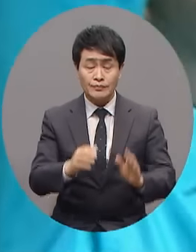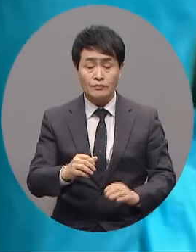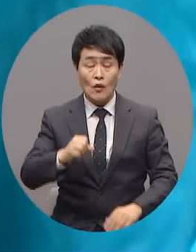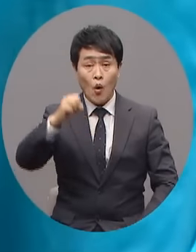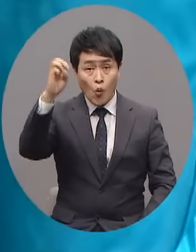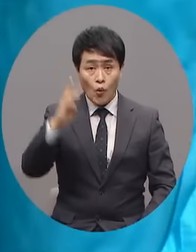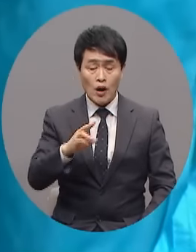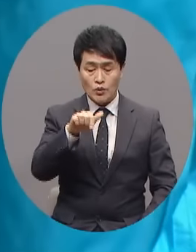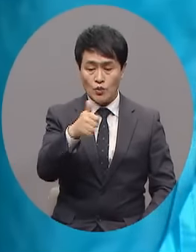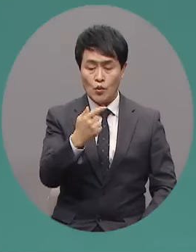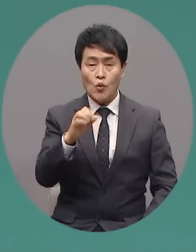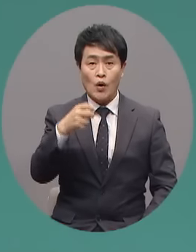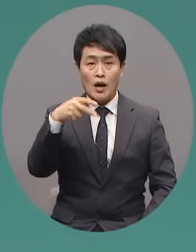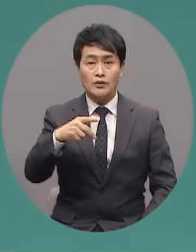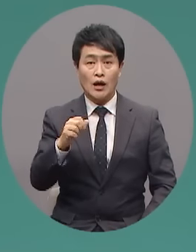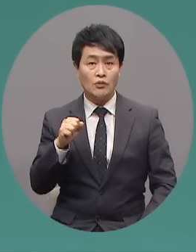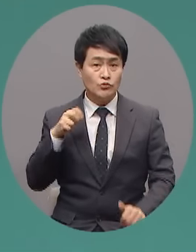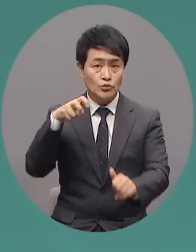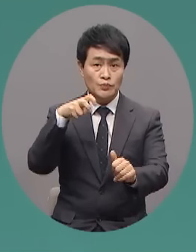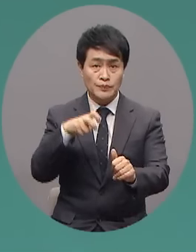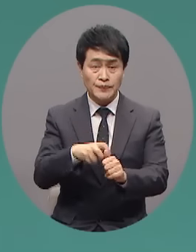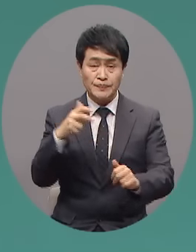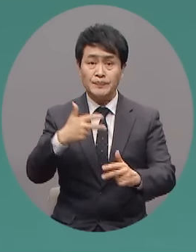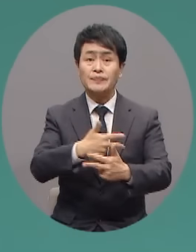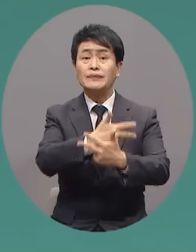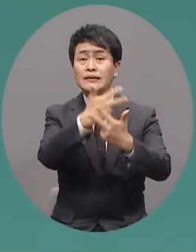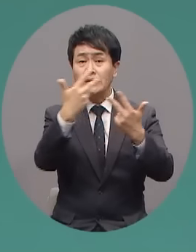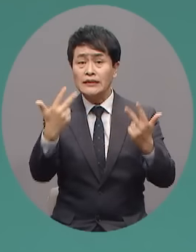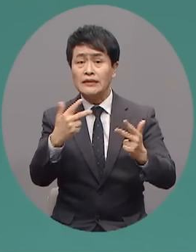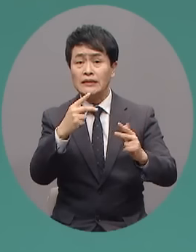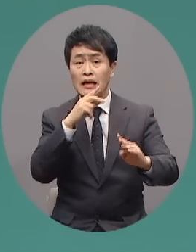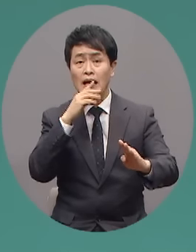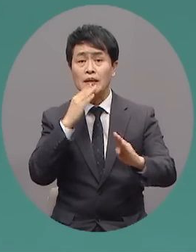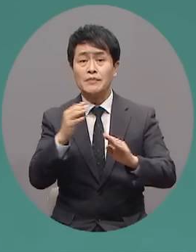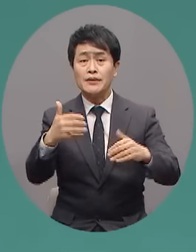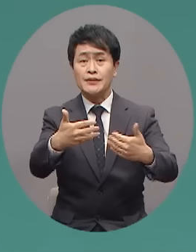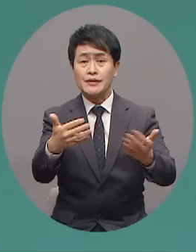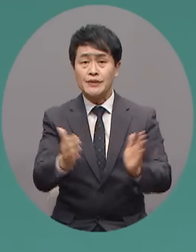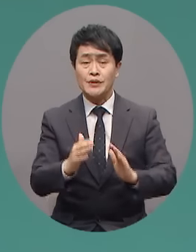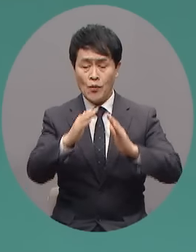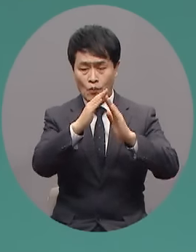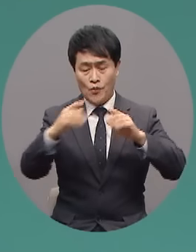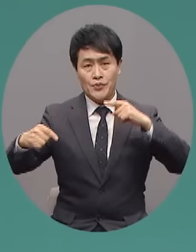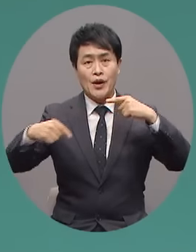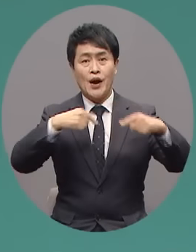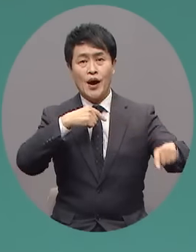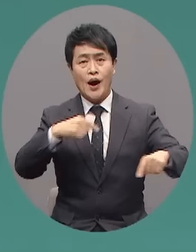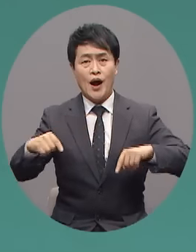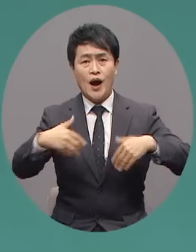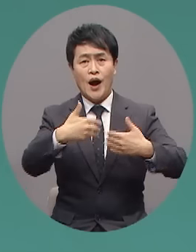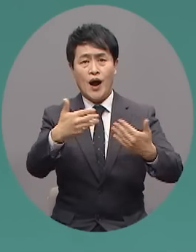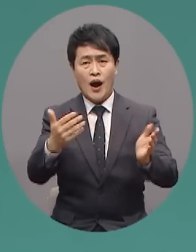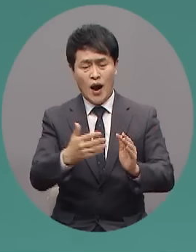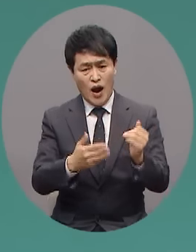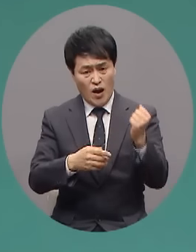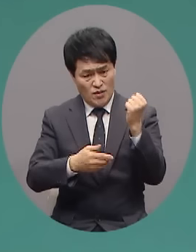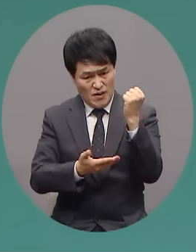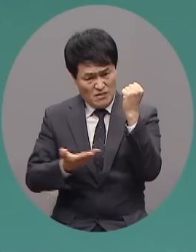출마를 발표했습니다. 이재명 민주당은 호남 정치인의 싹을 자르고